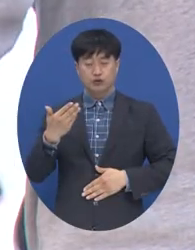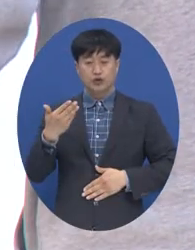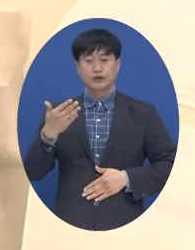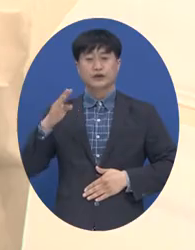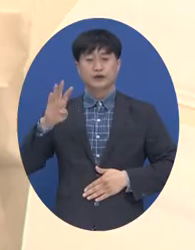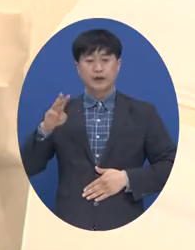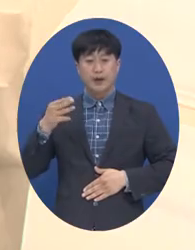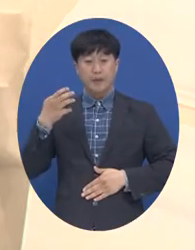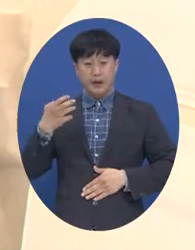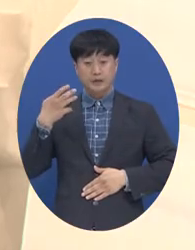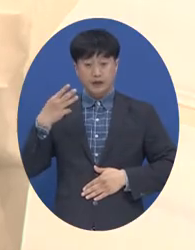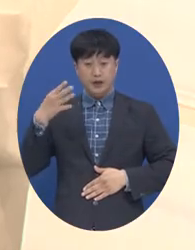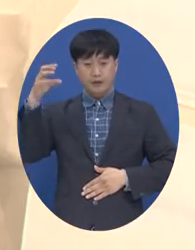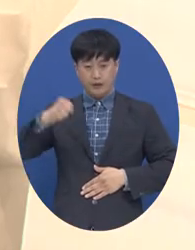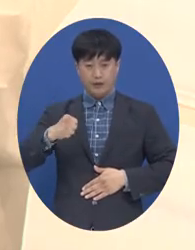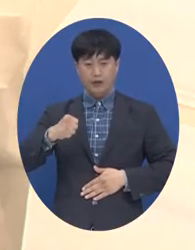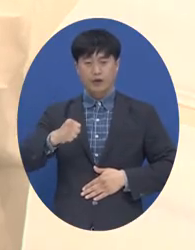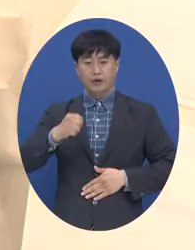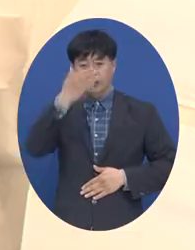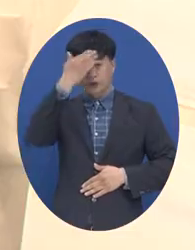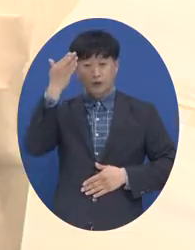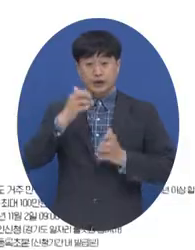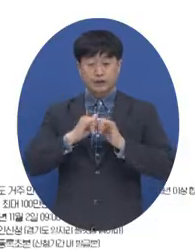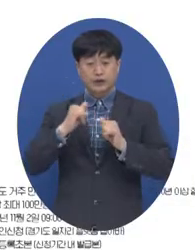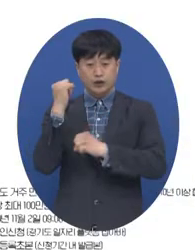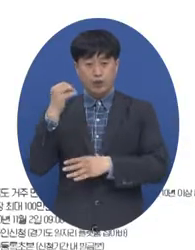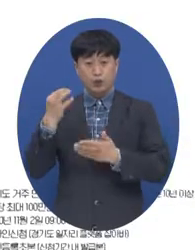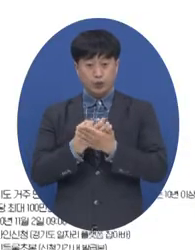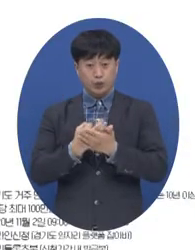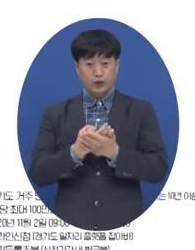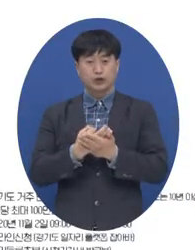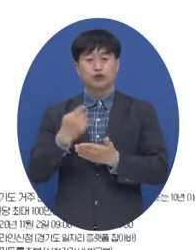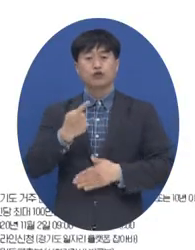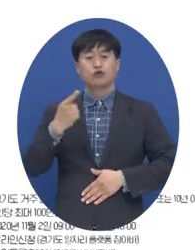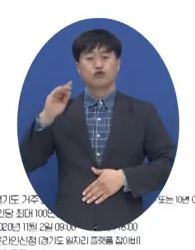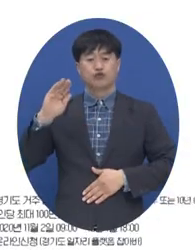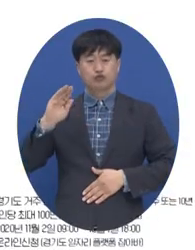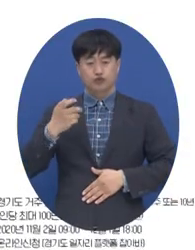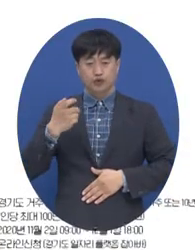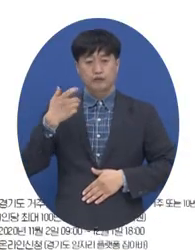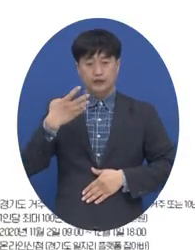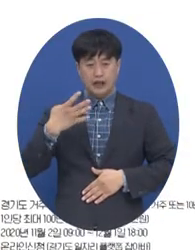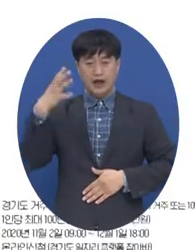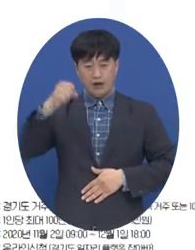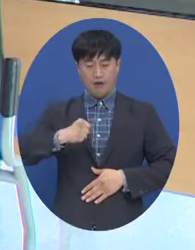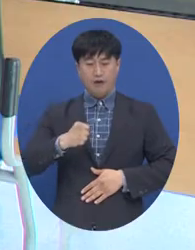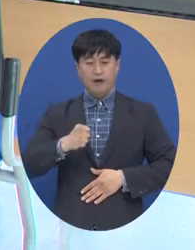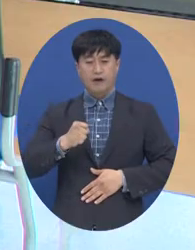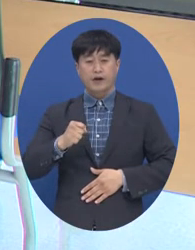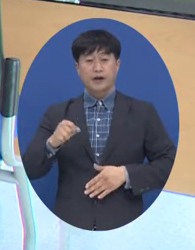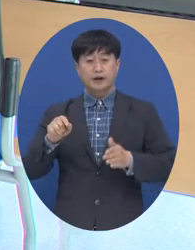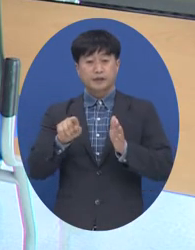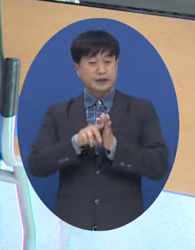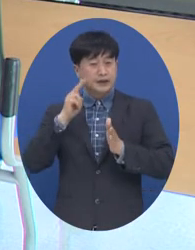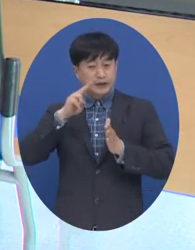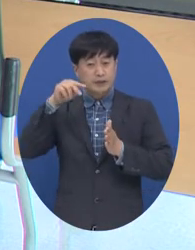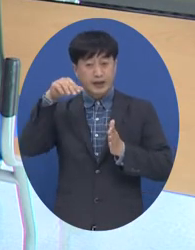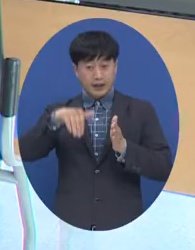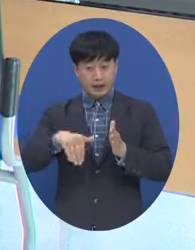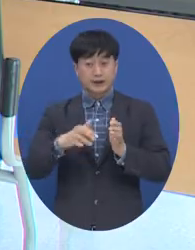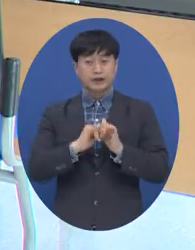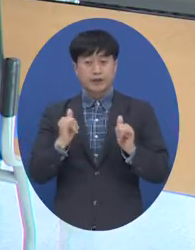3조 9,383억 원, 청년 기본소득에 1,064억 원,